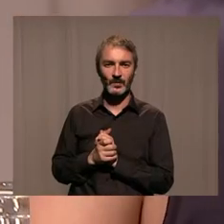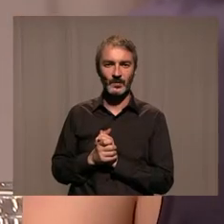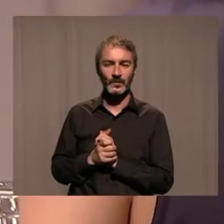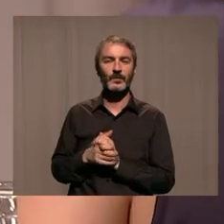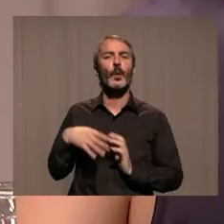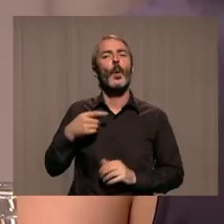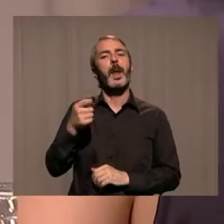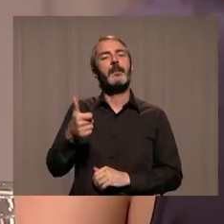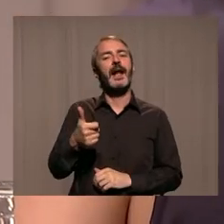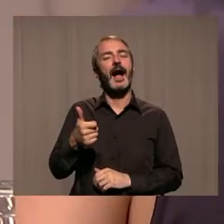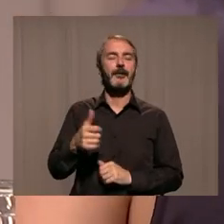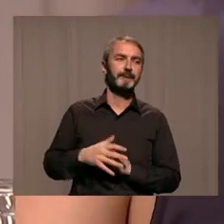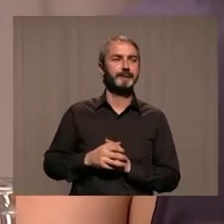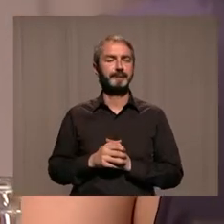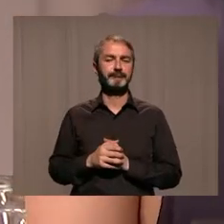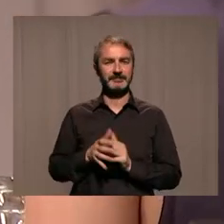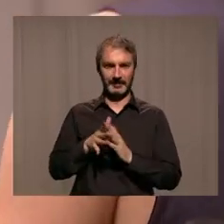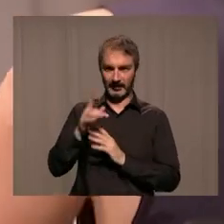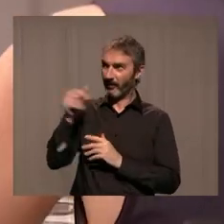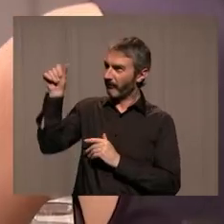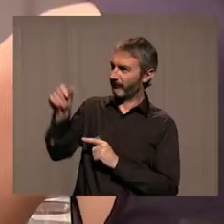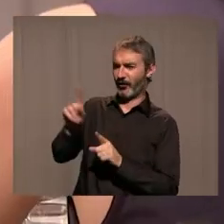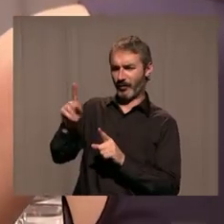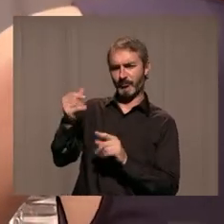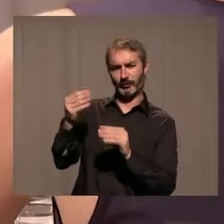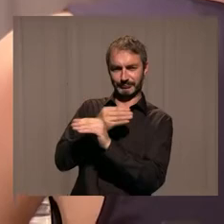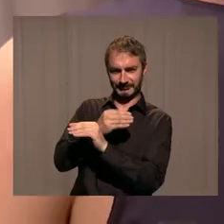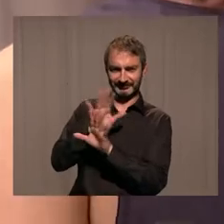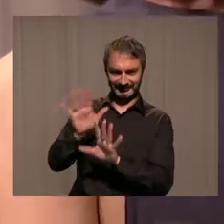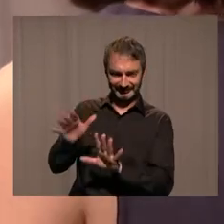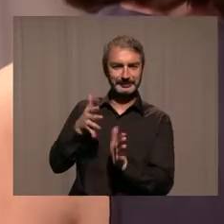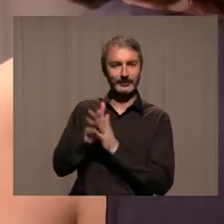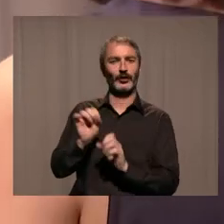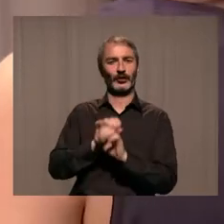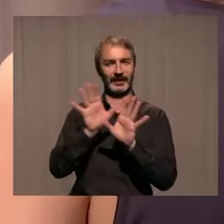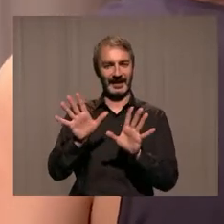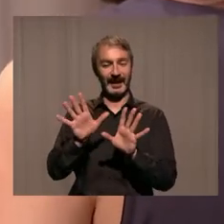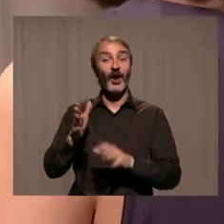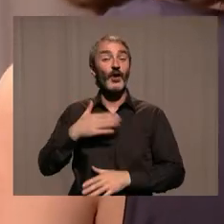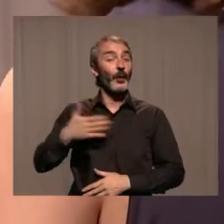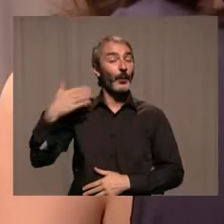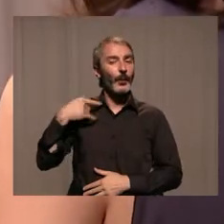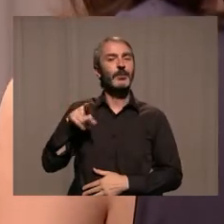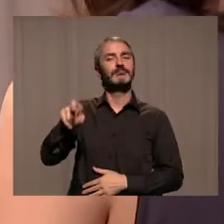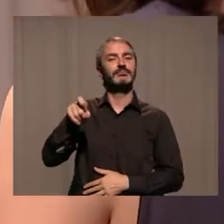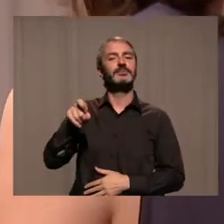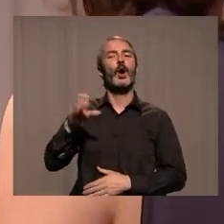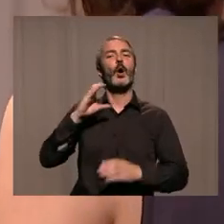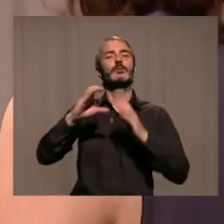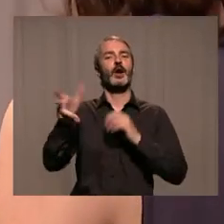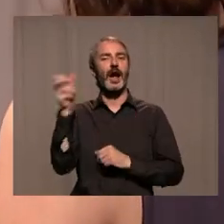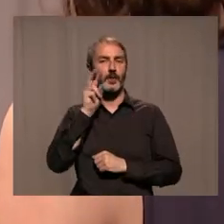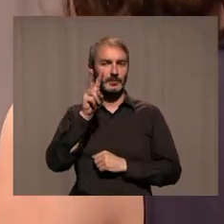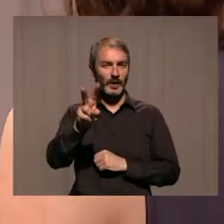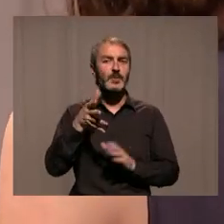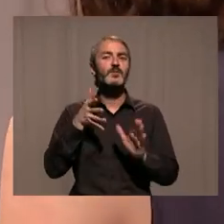és una mica... No és així, exactament, perquè, vull dir, jo vaig triar comunicació audiovisual al final per aquella